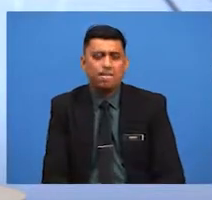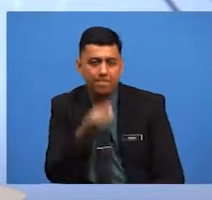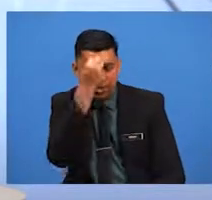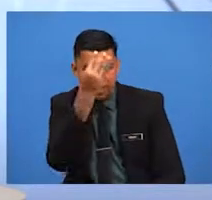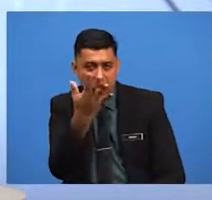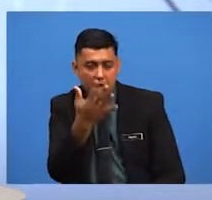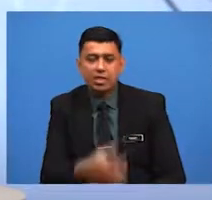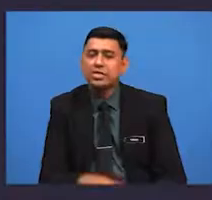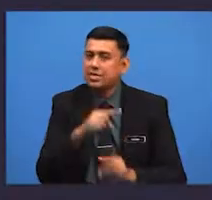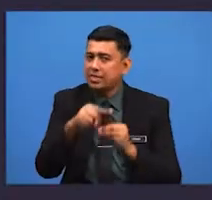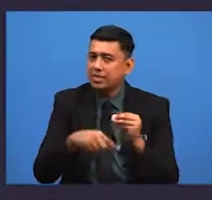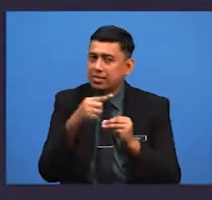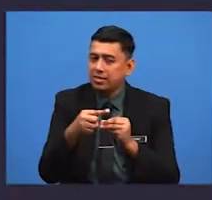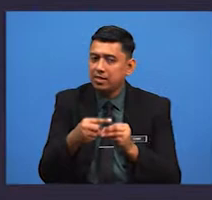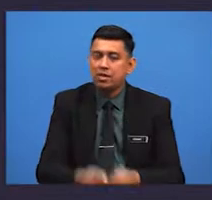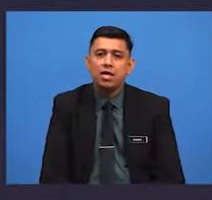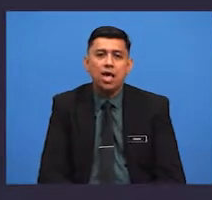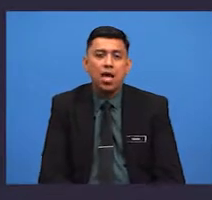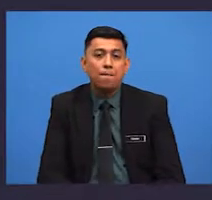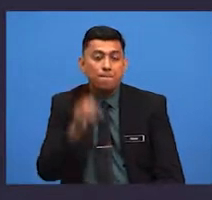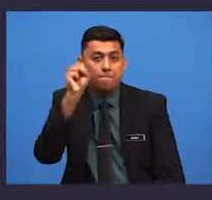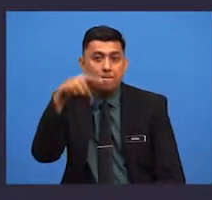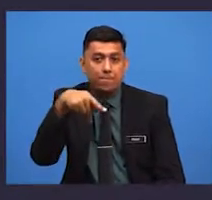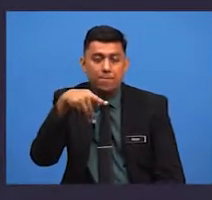menerangkan tentang standard pembelajaran